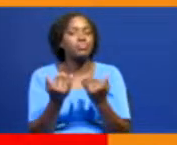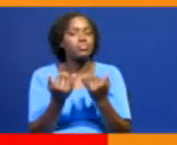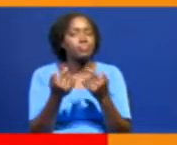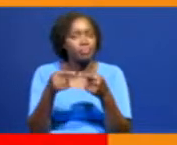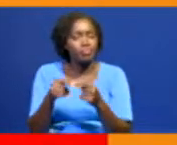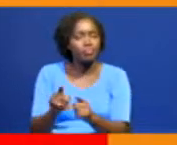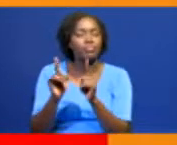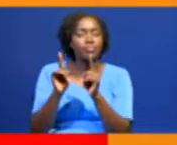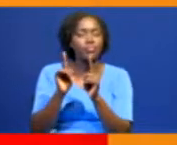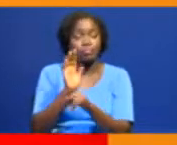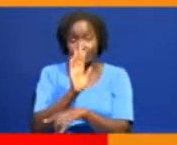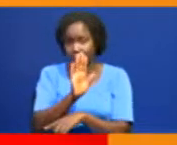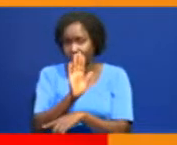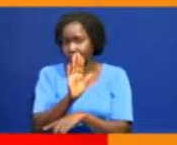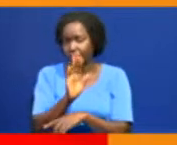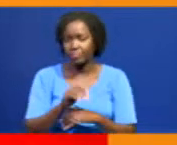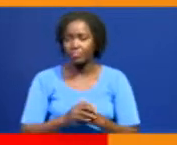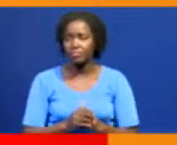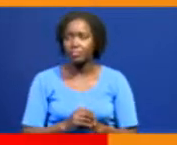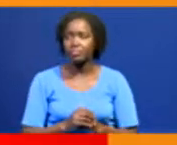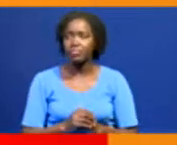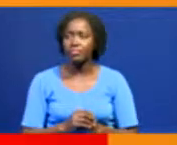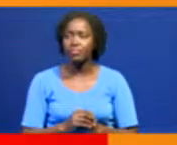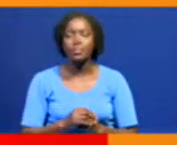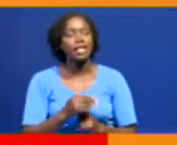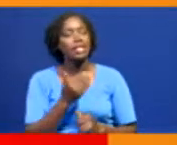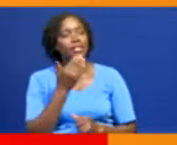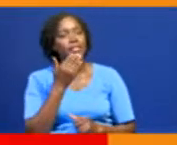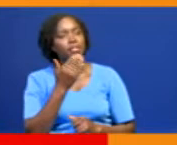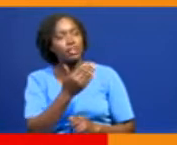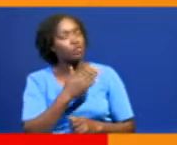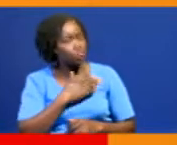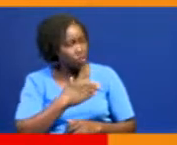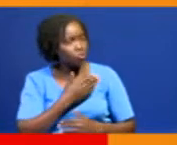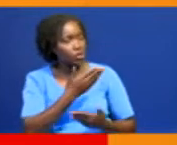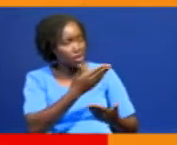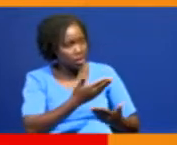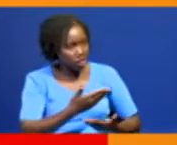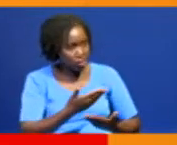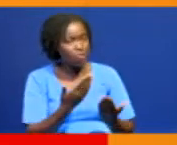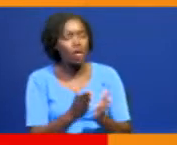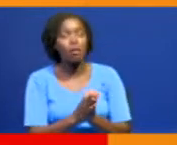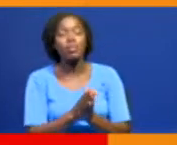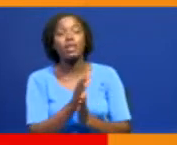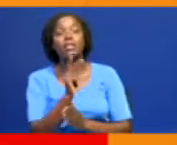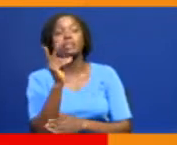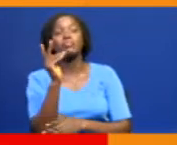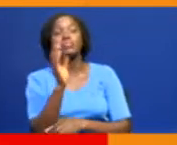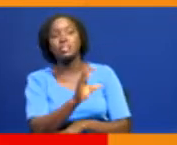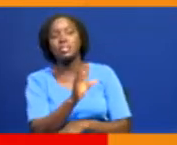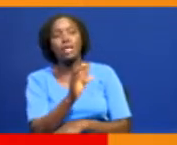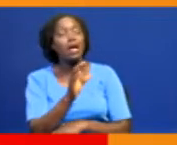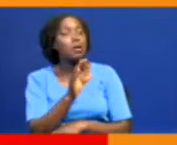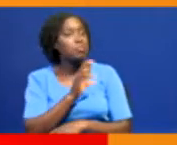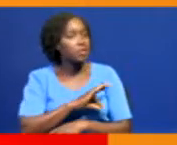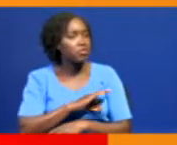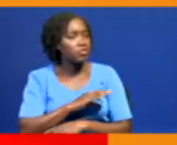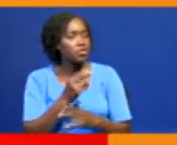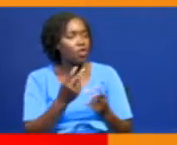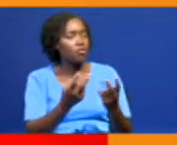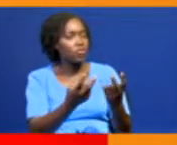ajitambulishe kwako wewe hapo ulipo. Naam, shukrani sana mheshimiwa, karibu katika studio zetu za KBC. Kwa manufaa mtazamaji tu